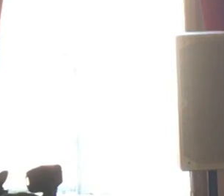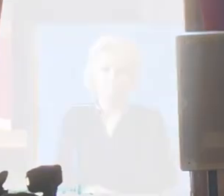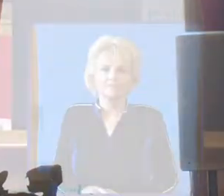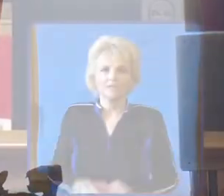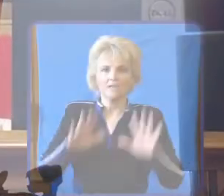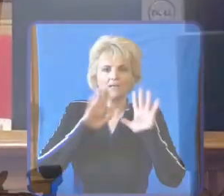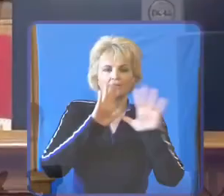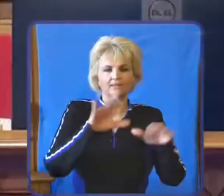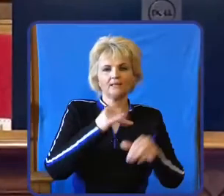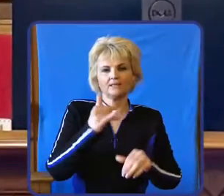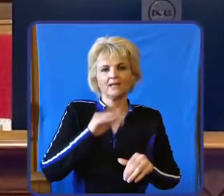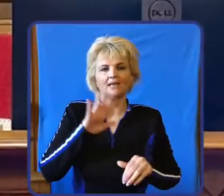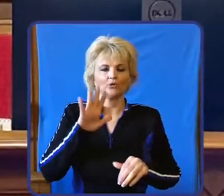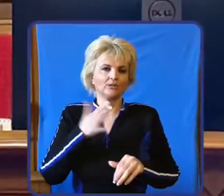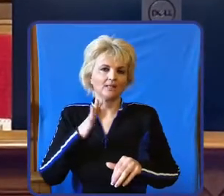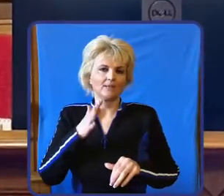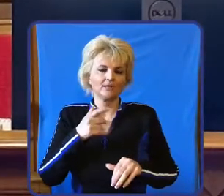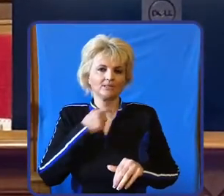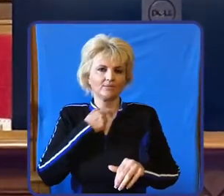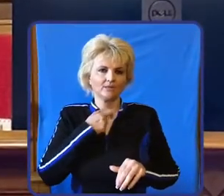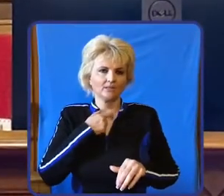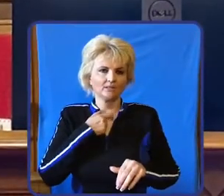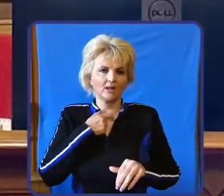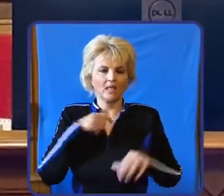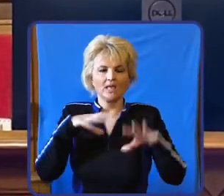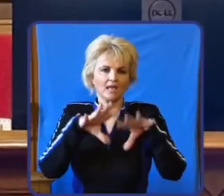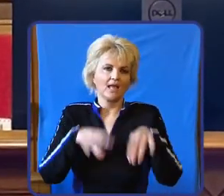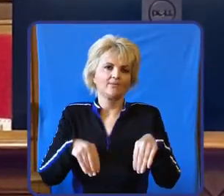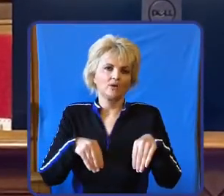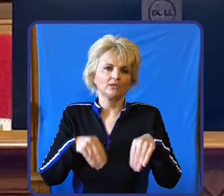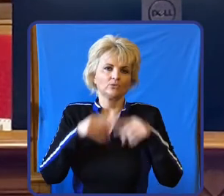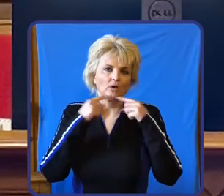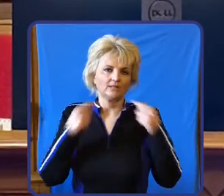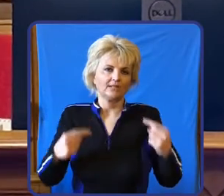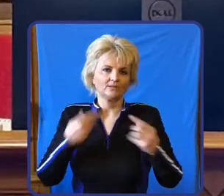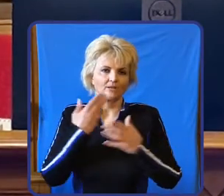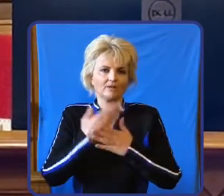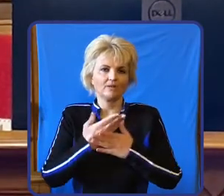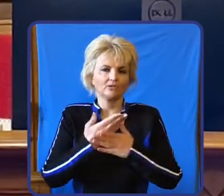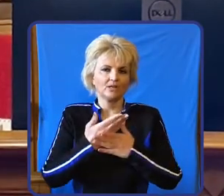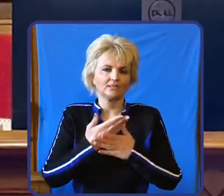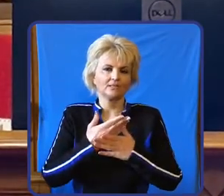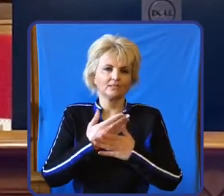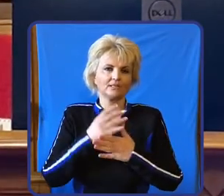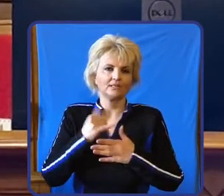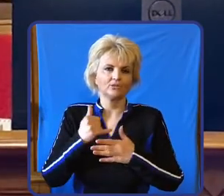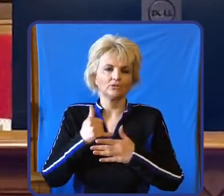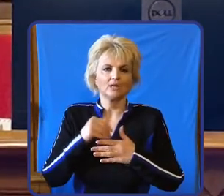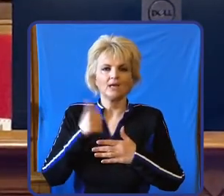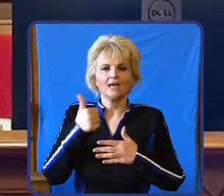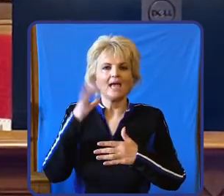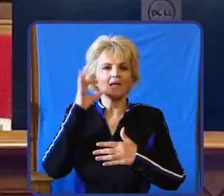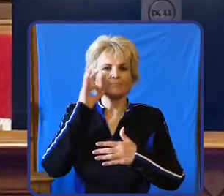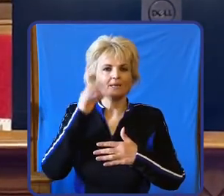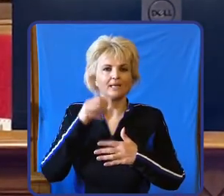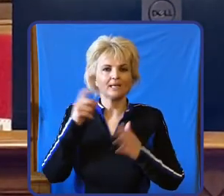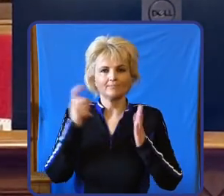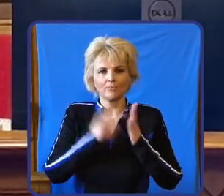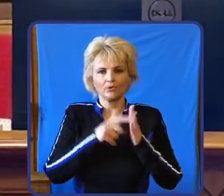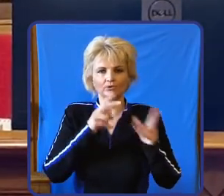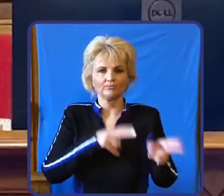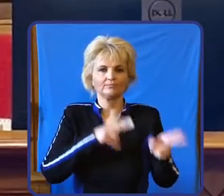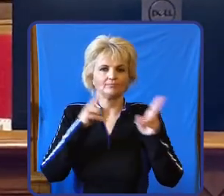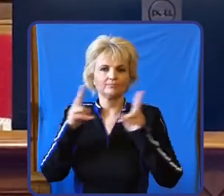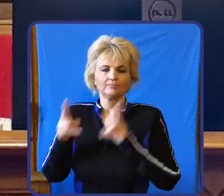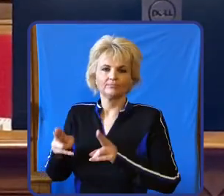Tíz igen és 5 nem szavazattal ismét csak elfogadtuk ezt a határozatjavaslatot is. És akkor az 1B napirendi pontra térünk,